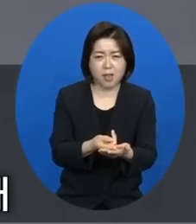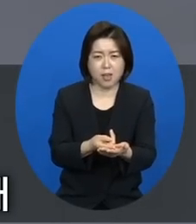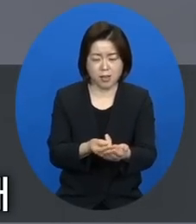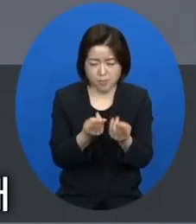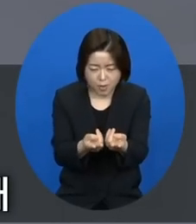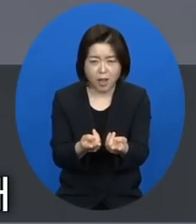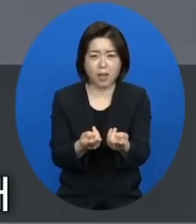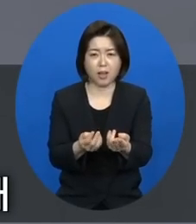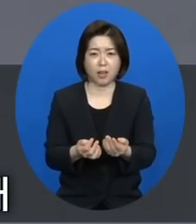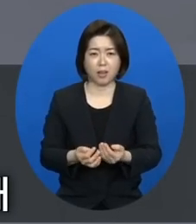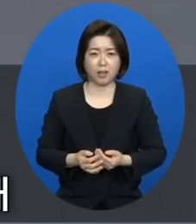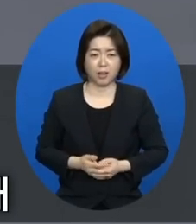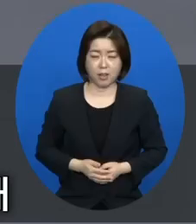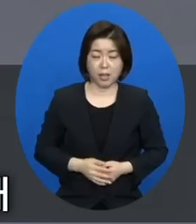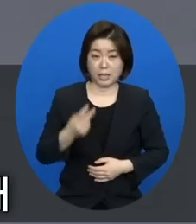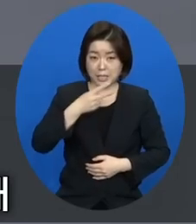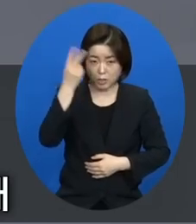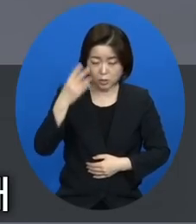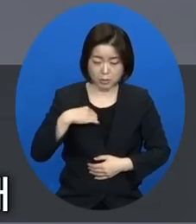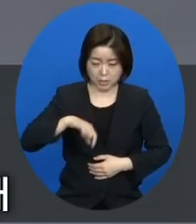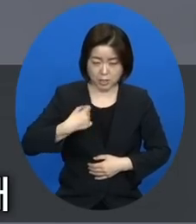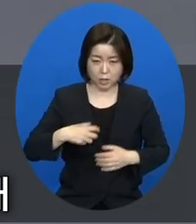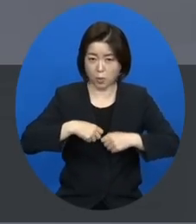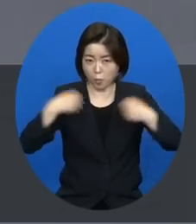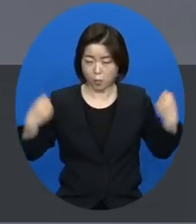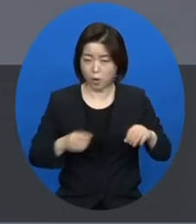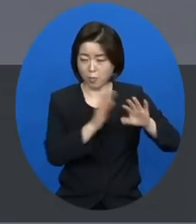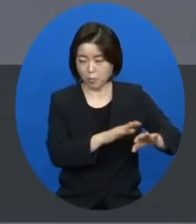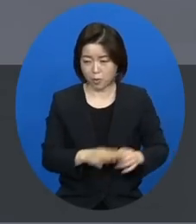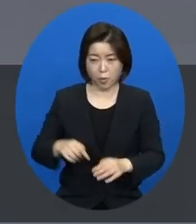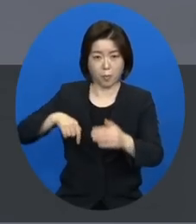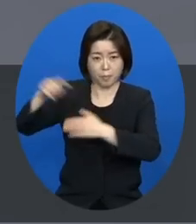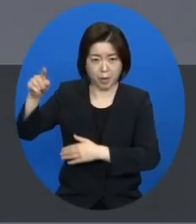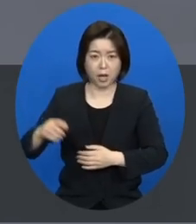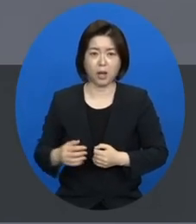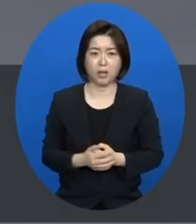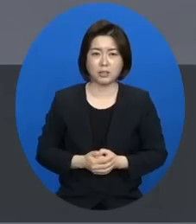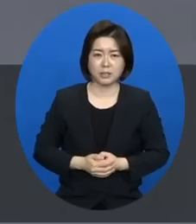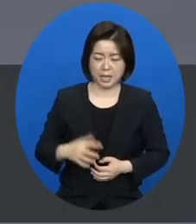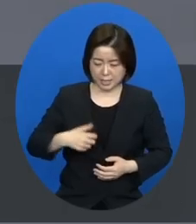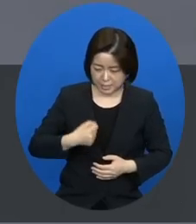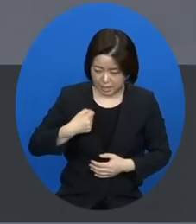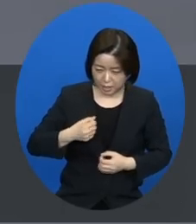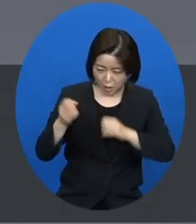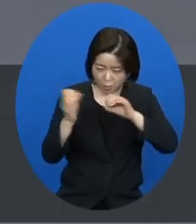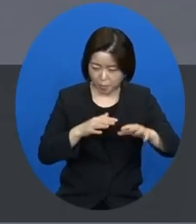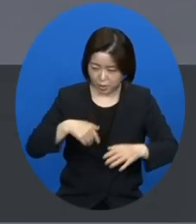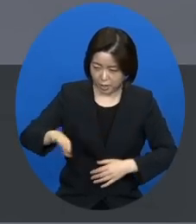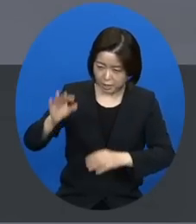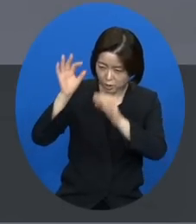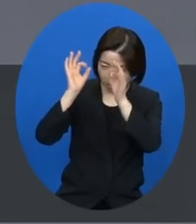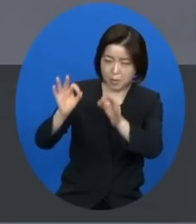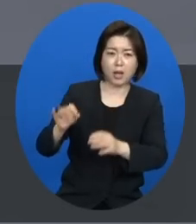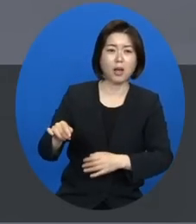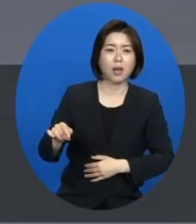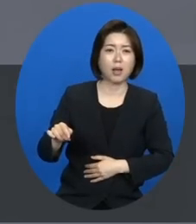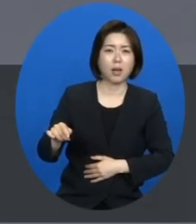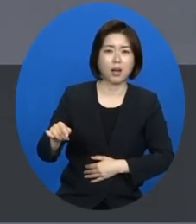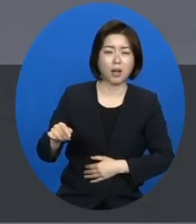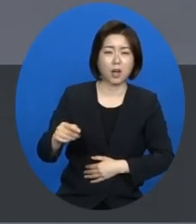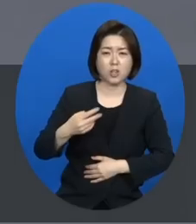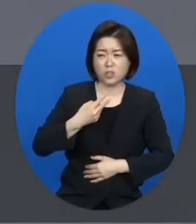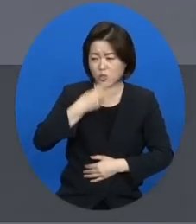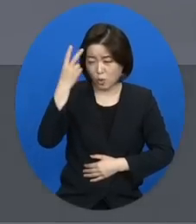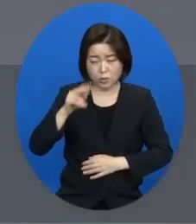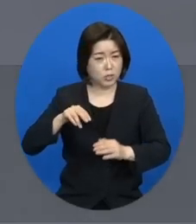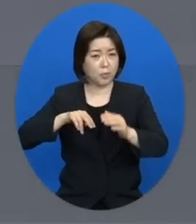그러자 요셉이 자기의 옷을 버려두고 밖으로 나가며 여인이 요셉이 그의 옷을 자기 손에 버려두고 도망하여 나감을 봤다. 요셉은 도망을 갑니다.